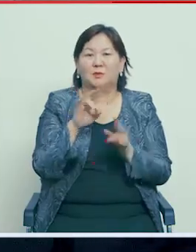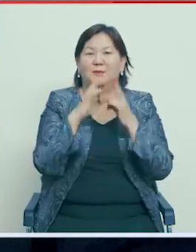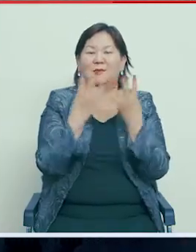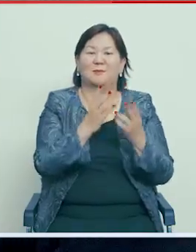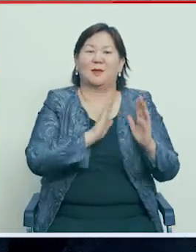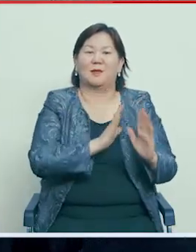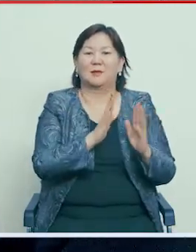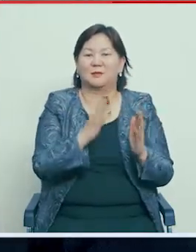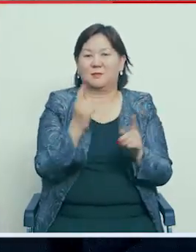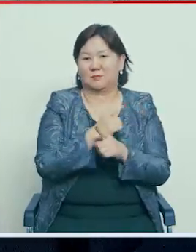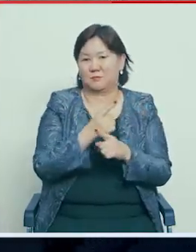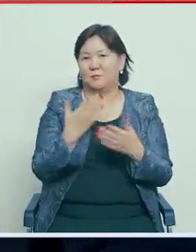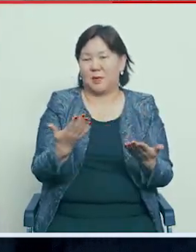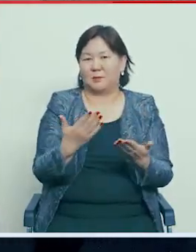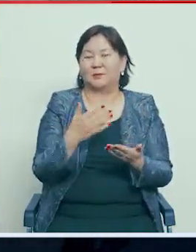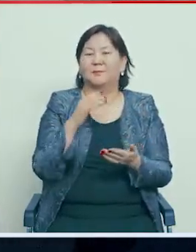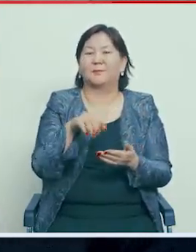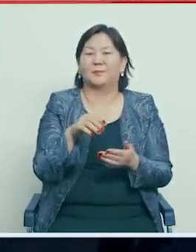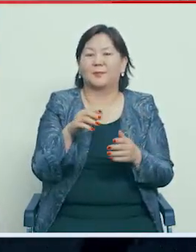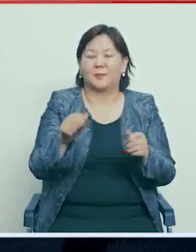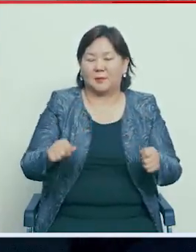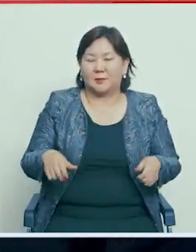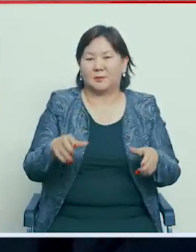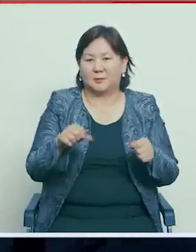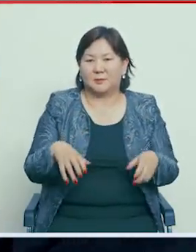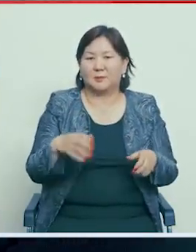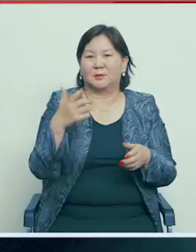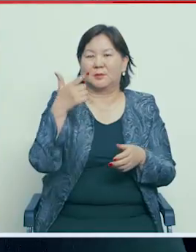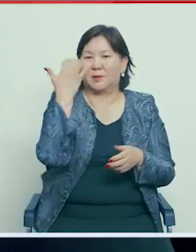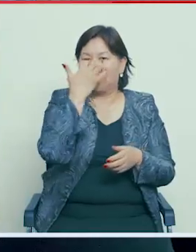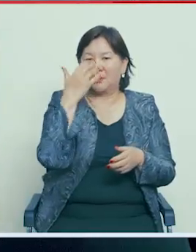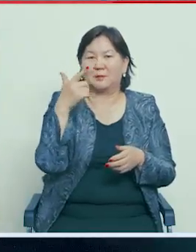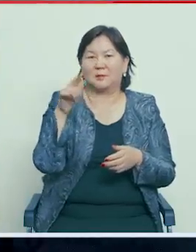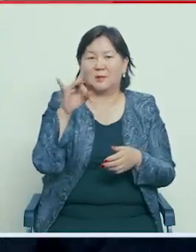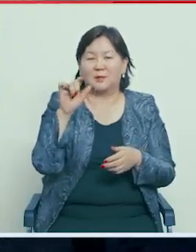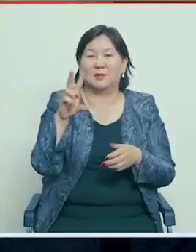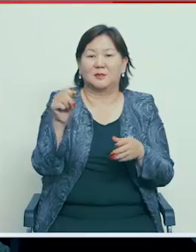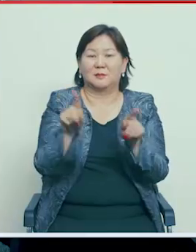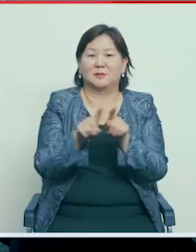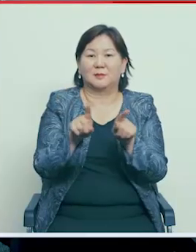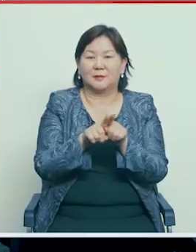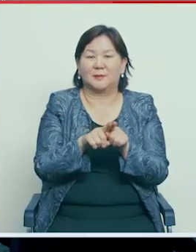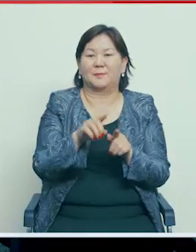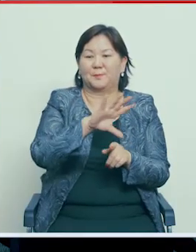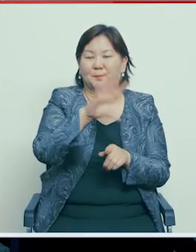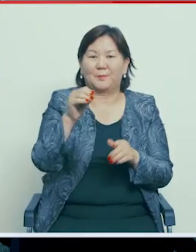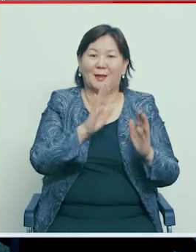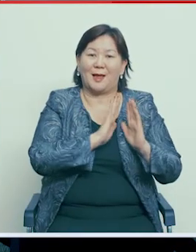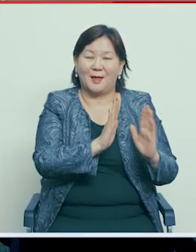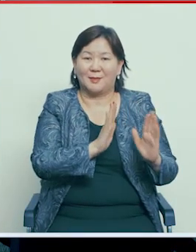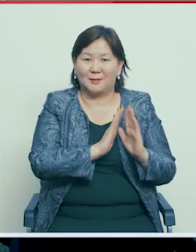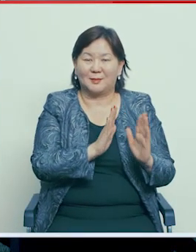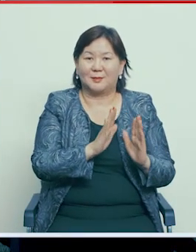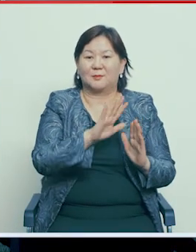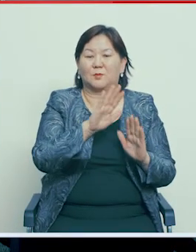хандлага өнөөдөр ийм байгаад байгаа байхгүй юу. Тийм болохоор одоо тэрэгцтэй иргэн одоо гэрэлэгчийн ярьжсантай адилхан одоо энэ хандлага энэ